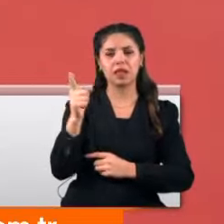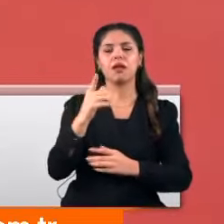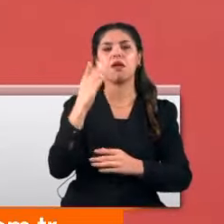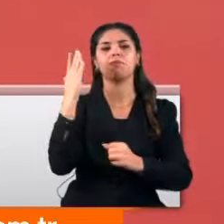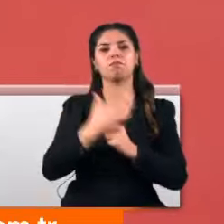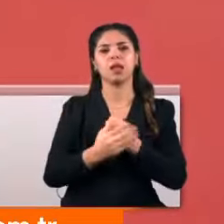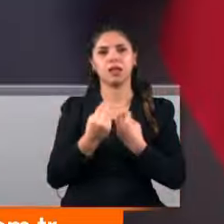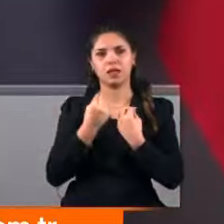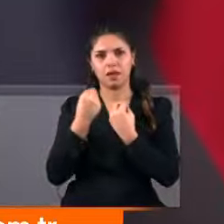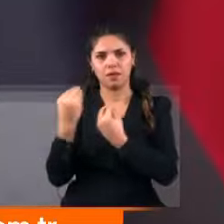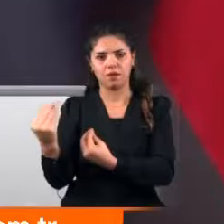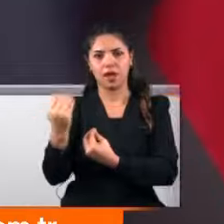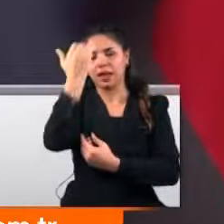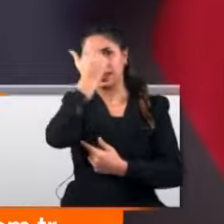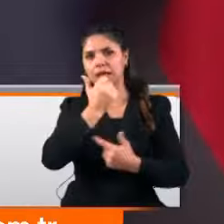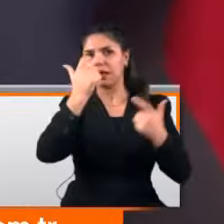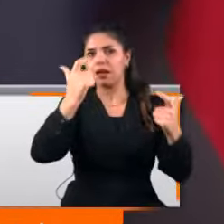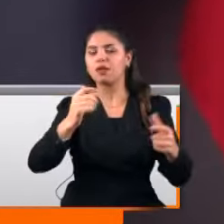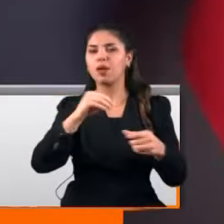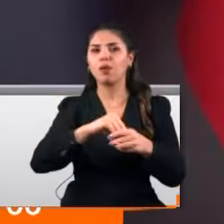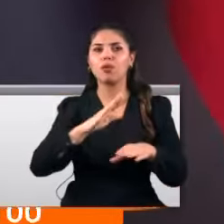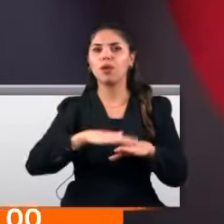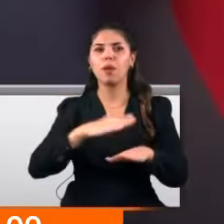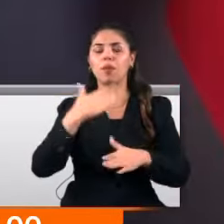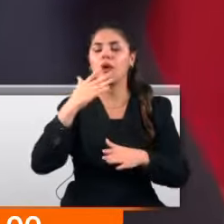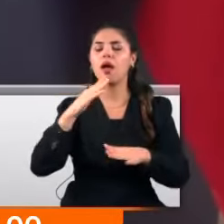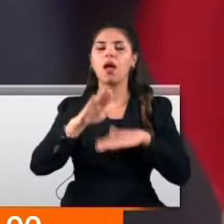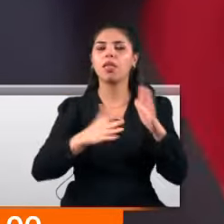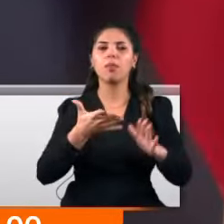ambargosu olmak üzere Gazze için attığı adımları hatırlattı.